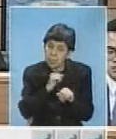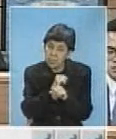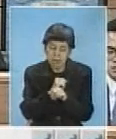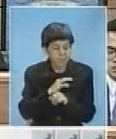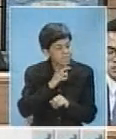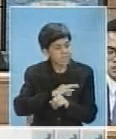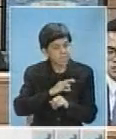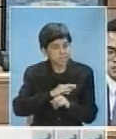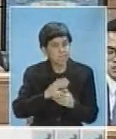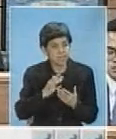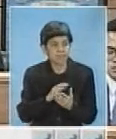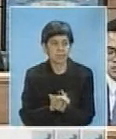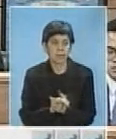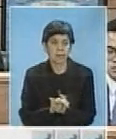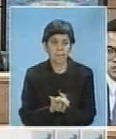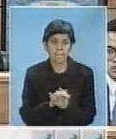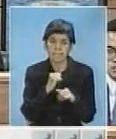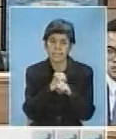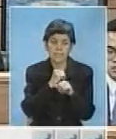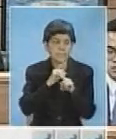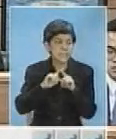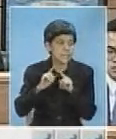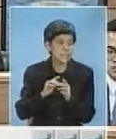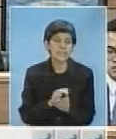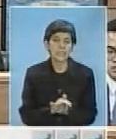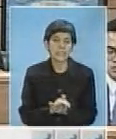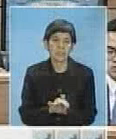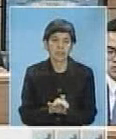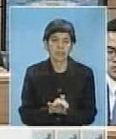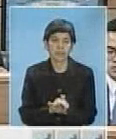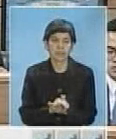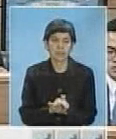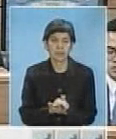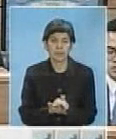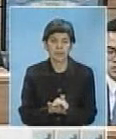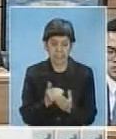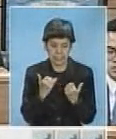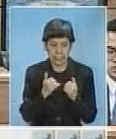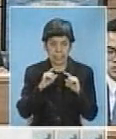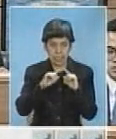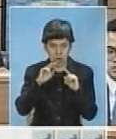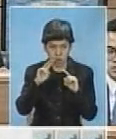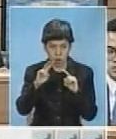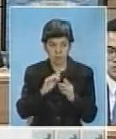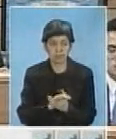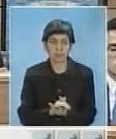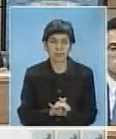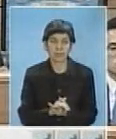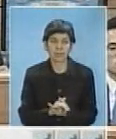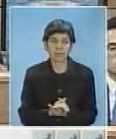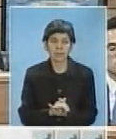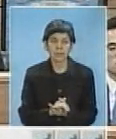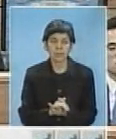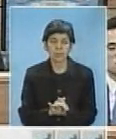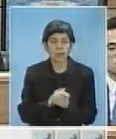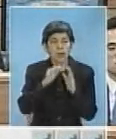สิ่งที่เหมาะสมและควรที่จะรับการเห็นชอบโดยสภาแห่งนี้หรือไม่ในมิติที่สองก็คือในส่วนของ